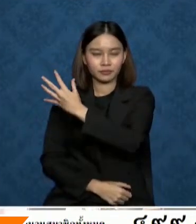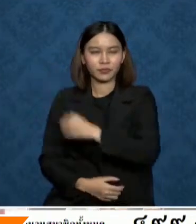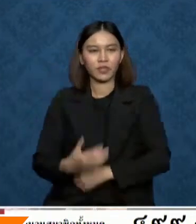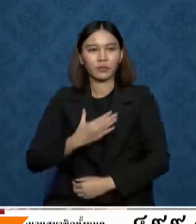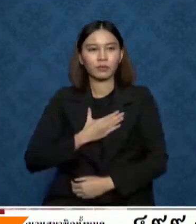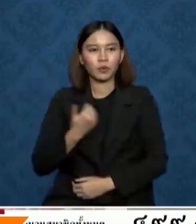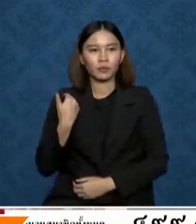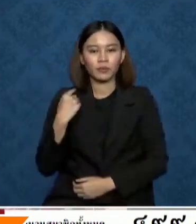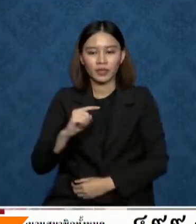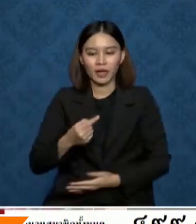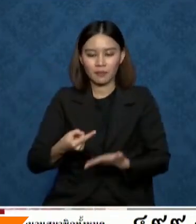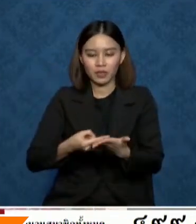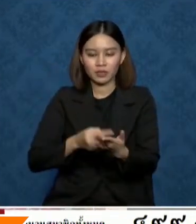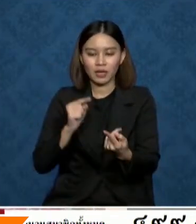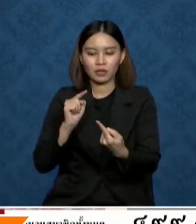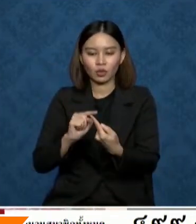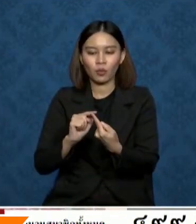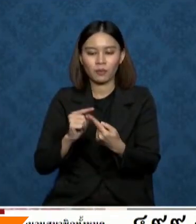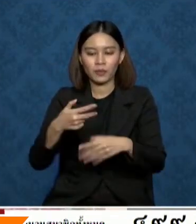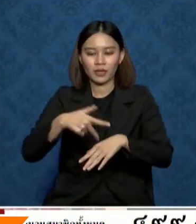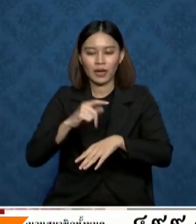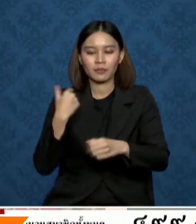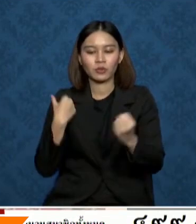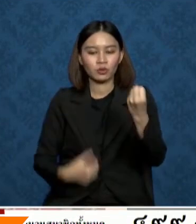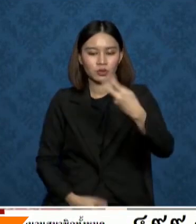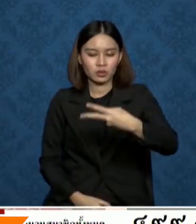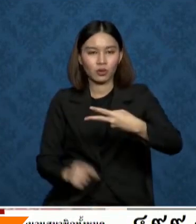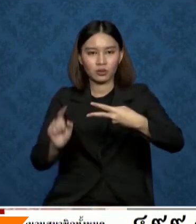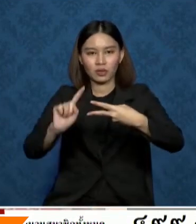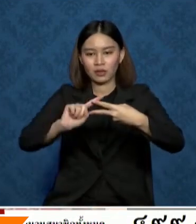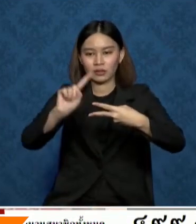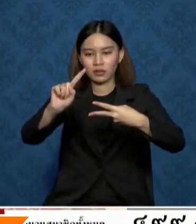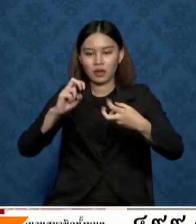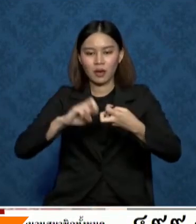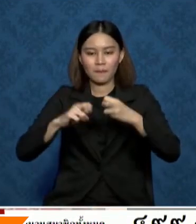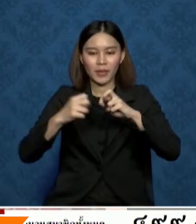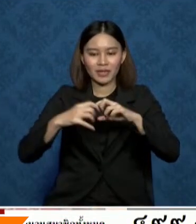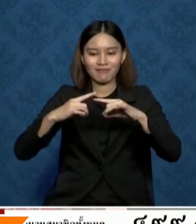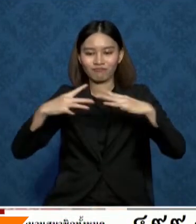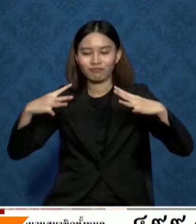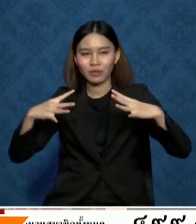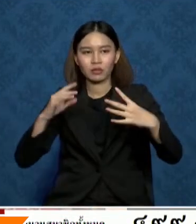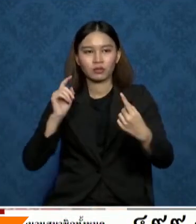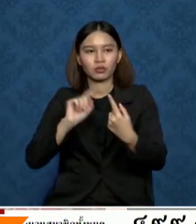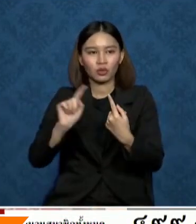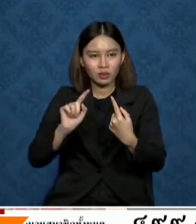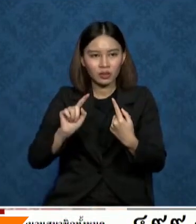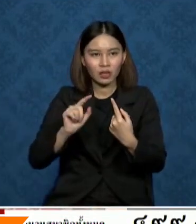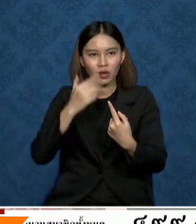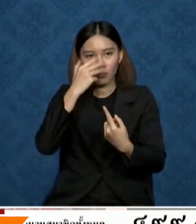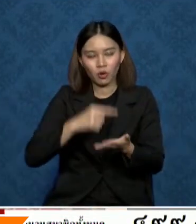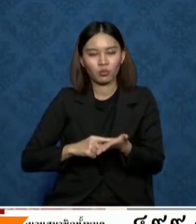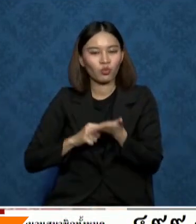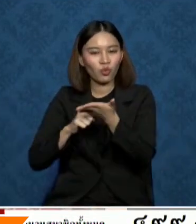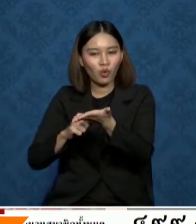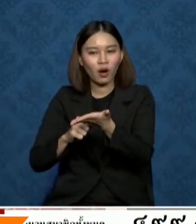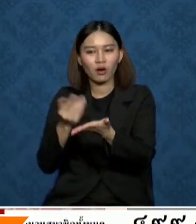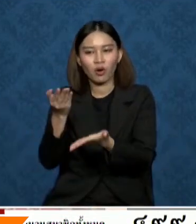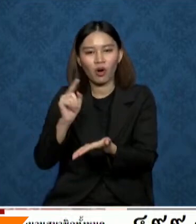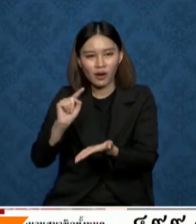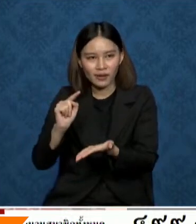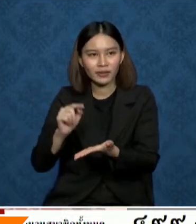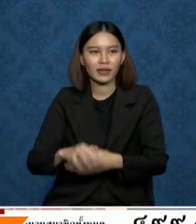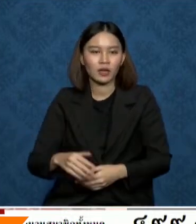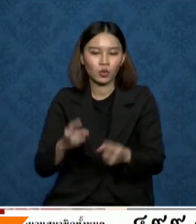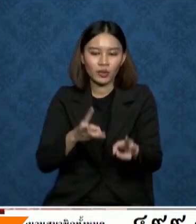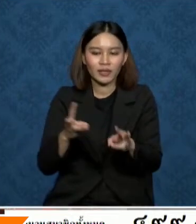ผมมีเรื่องจัปริกสาทานประทานมทสองเรื่องเรื่ที่หนึ่ก็คอเรื่องปัหาข้อขดแร้งทกภัจากการยื่นข na resistเพื่เปลยแลงสภ